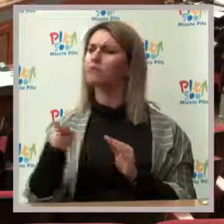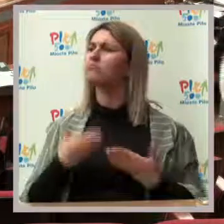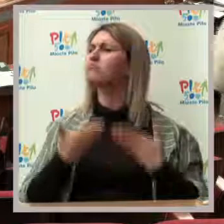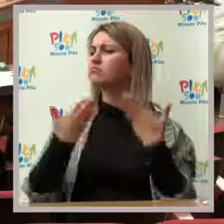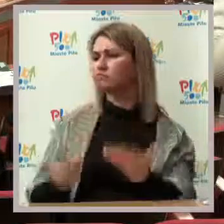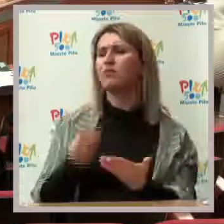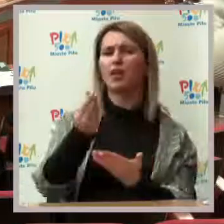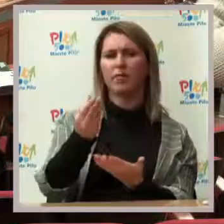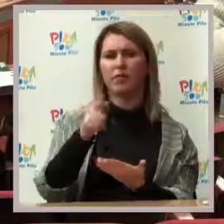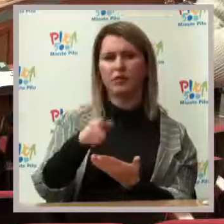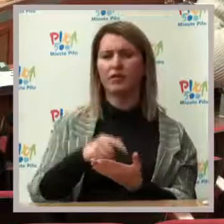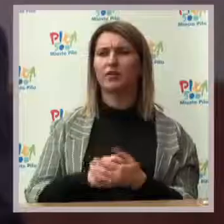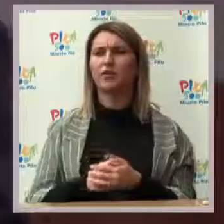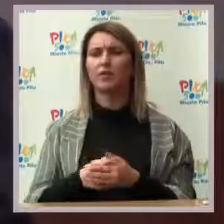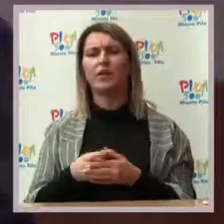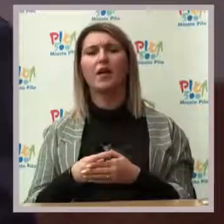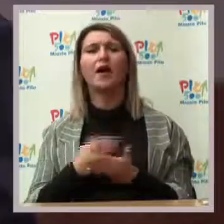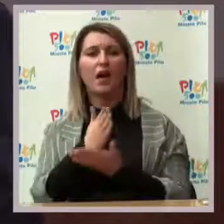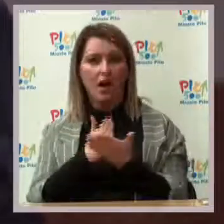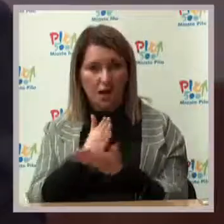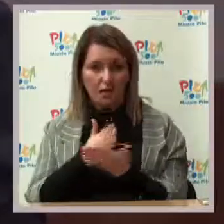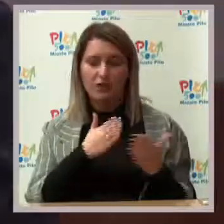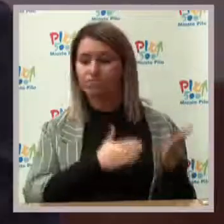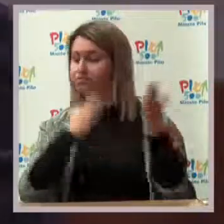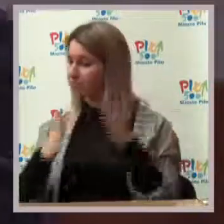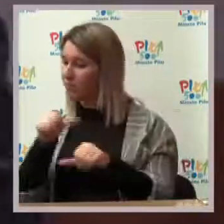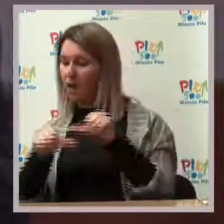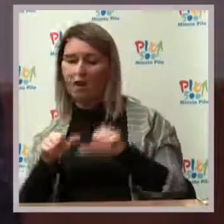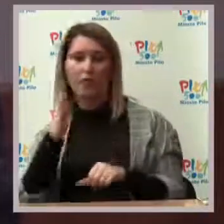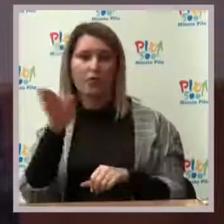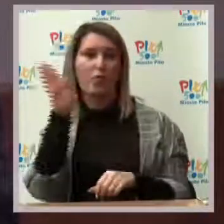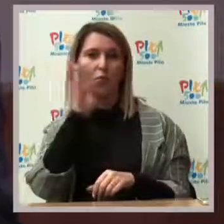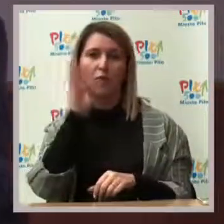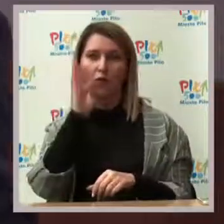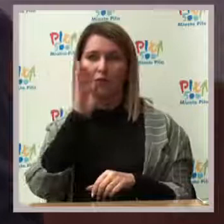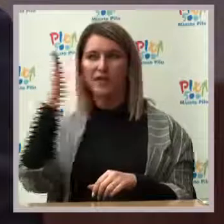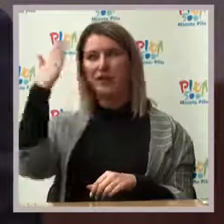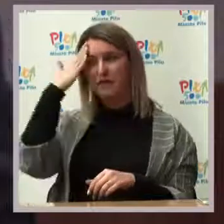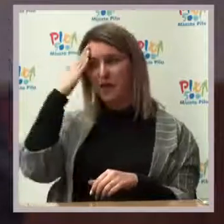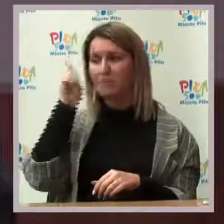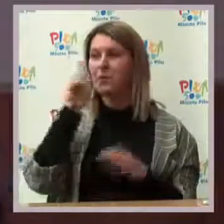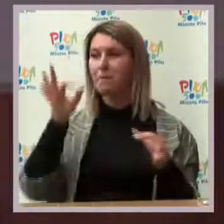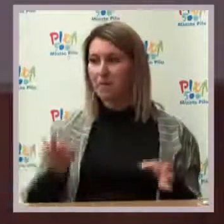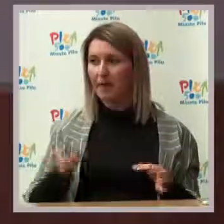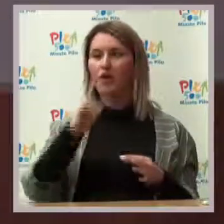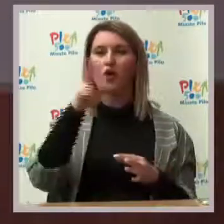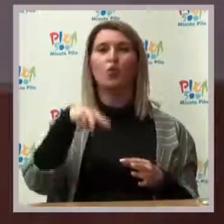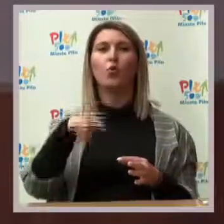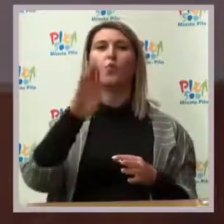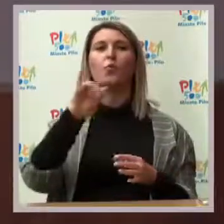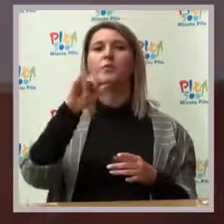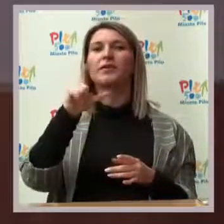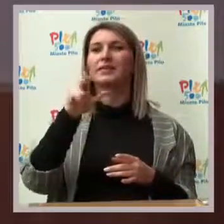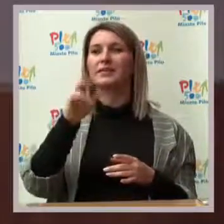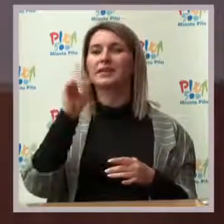Jestem przekonany, że w następnych latach będzie podobnie i mam nadzieję, że pan Dariusz Kubicki swój medal dyrektor